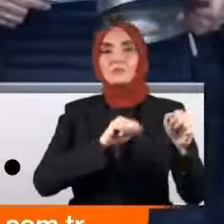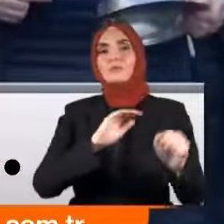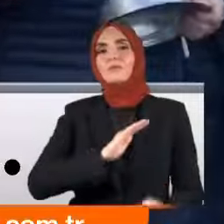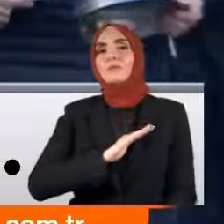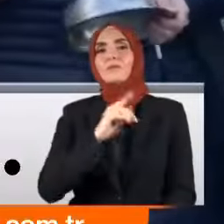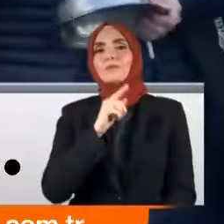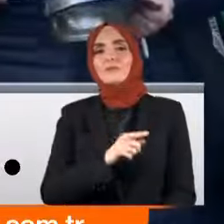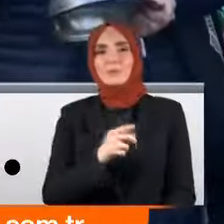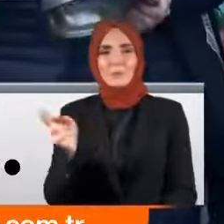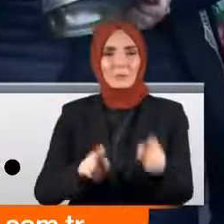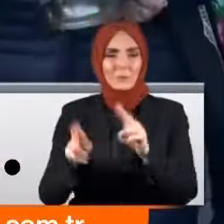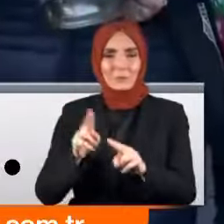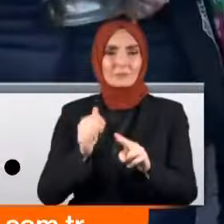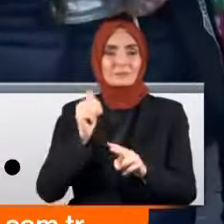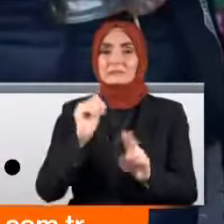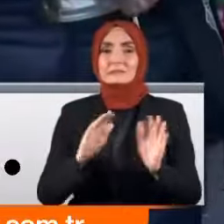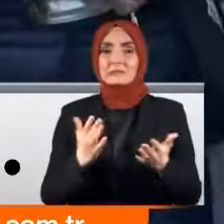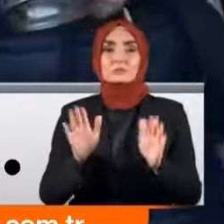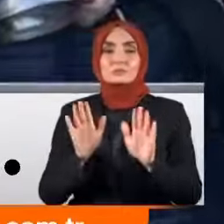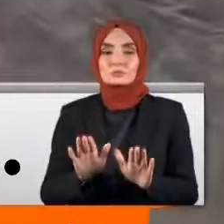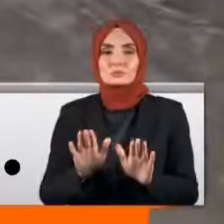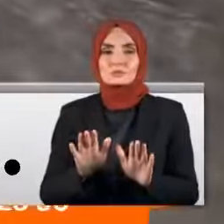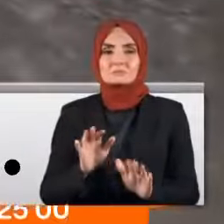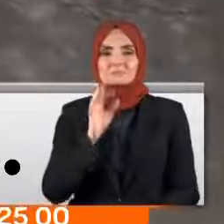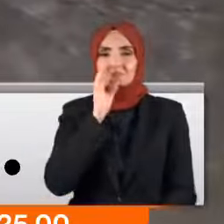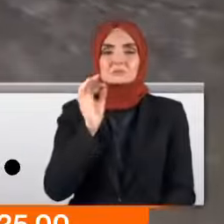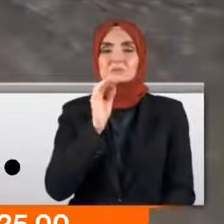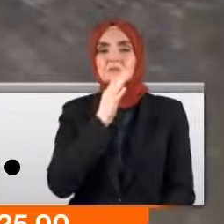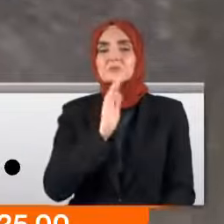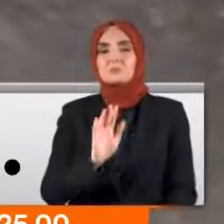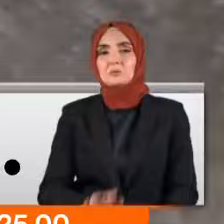zaman, nasıl, hangi şartlarda durur kimse bilmiyor.